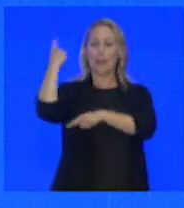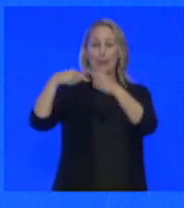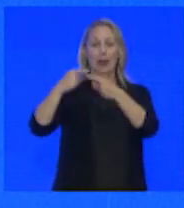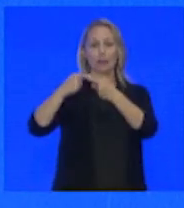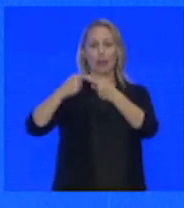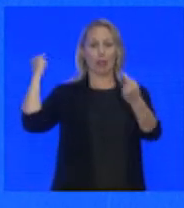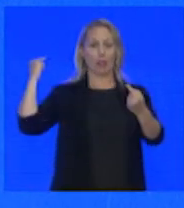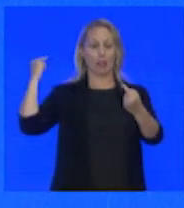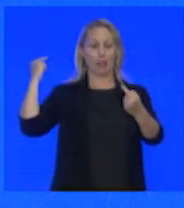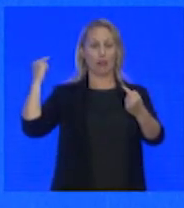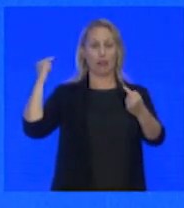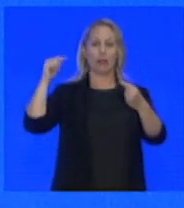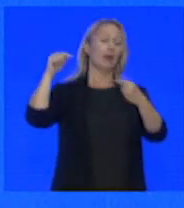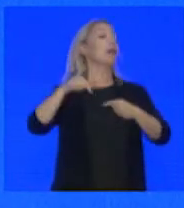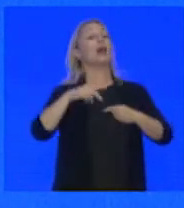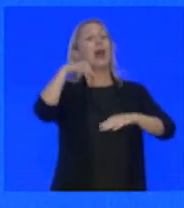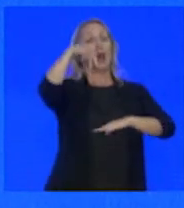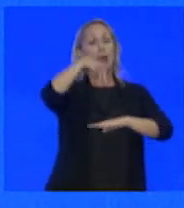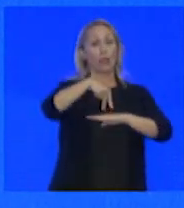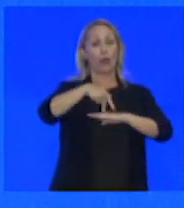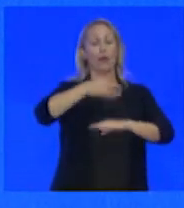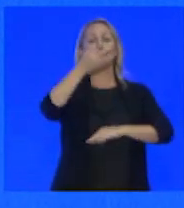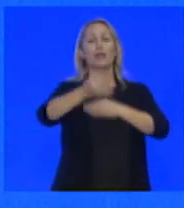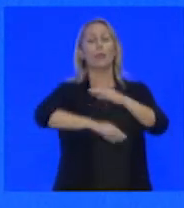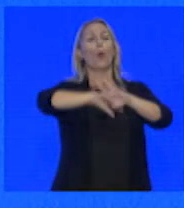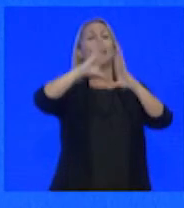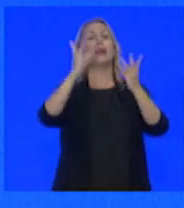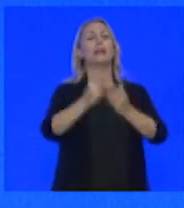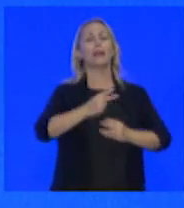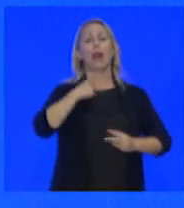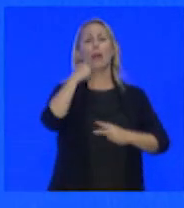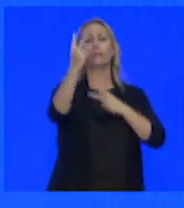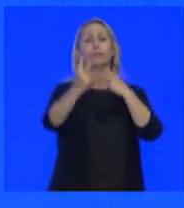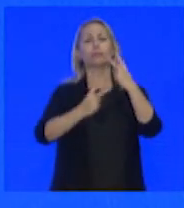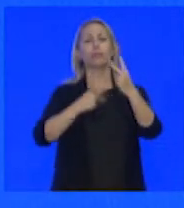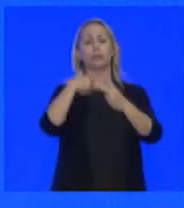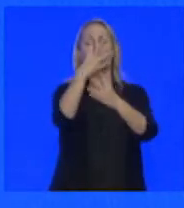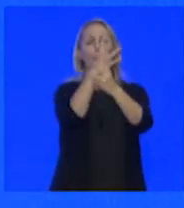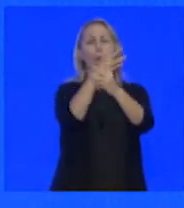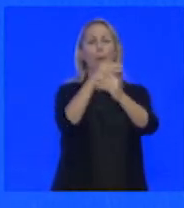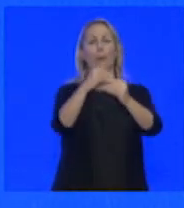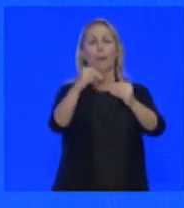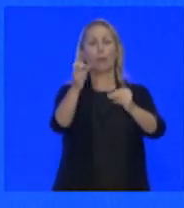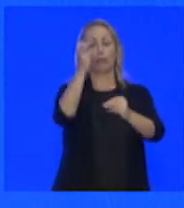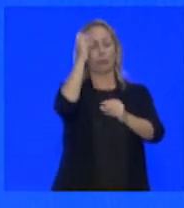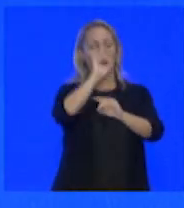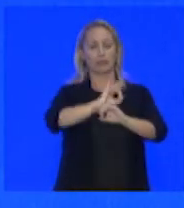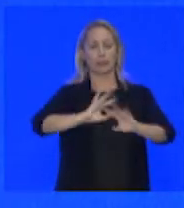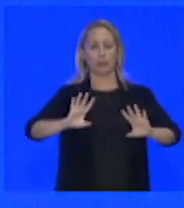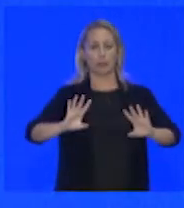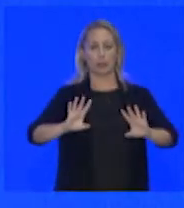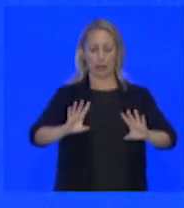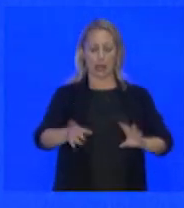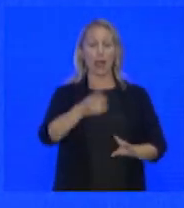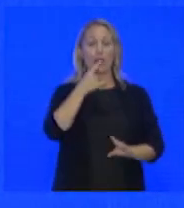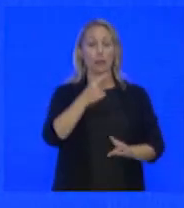Δεν θα διατυπώσω από εδώ γενικά συνθήματα που θα χαθούν στο χρόνο και στη λύθη. Θα μιλήσω